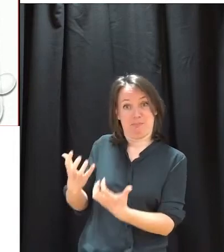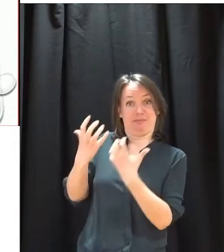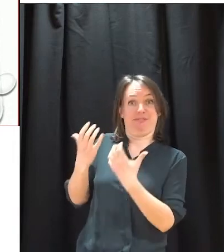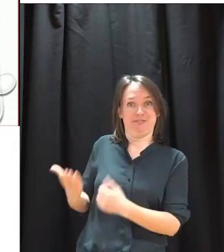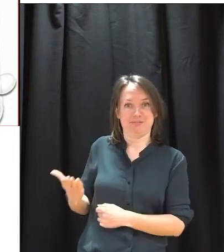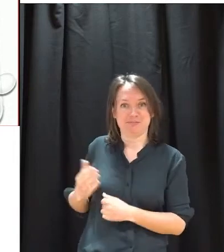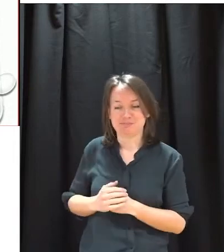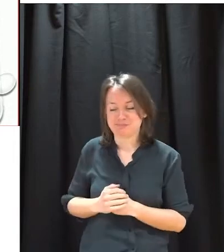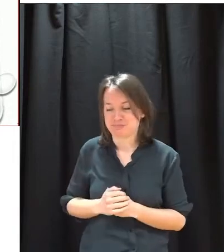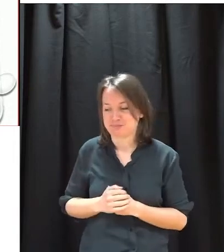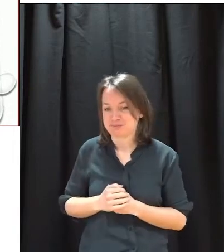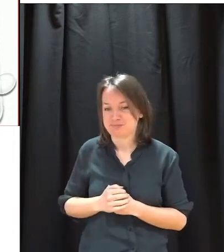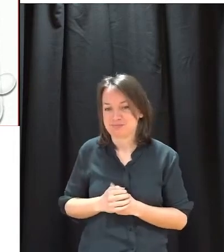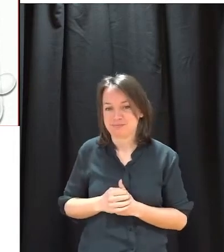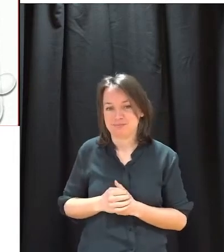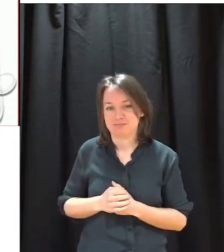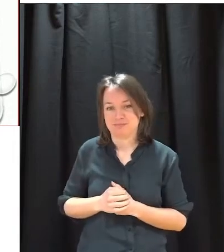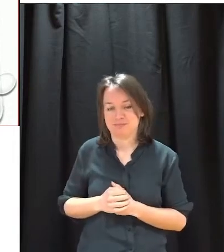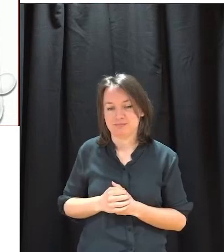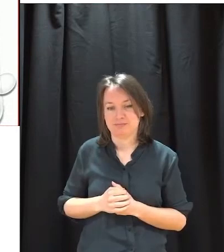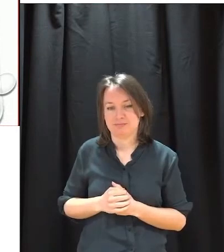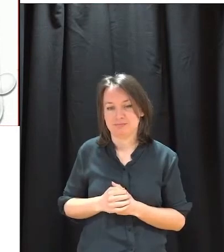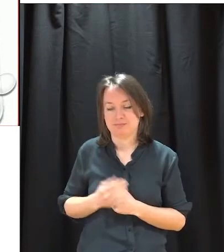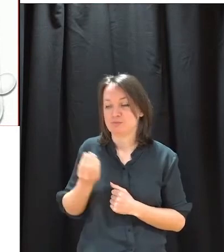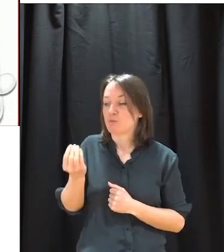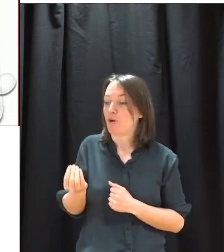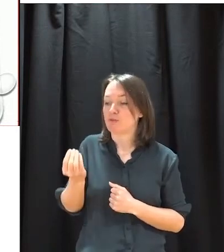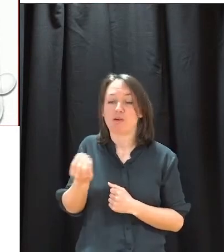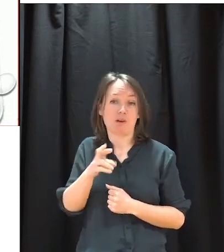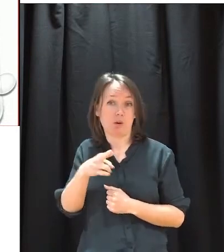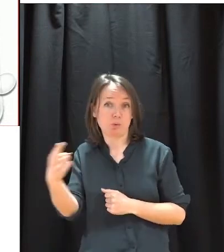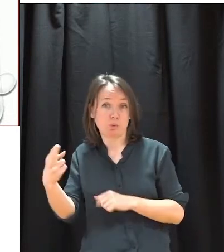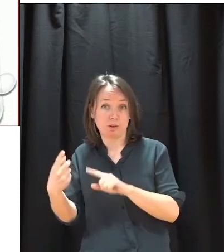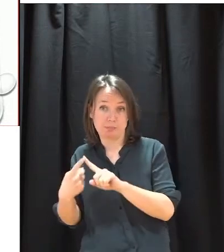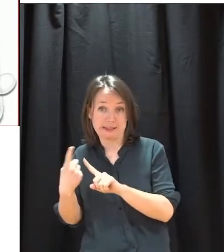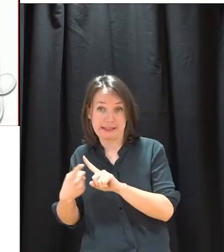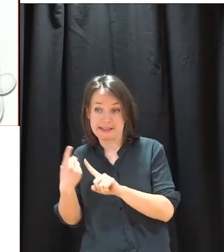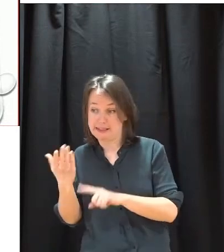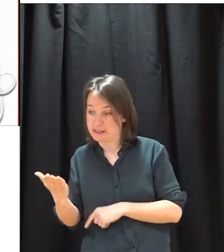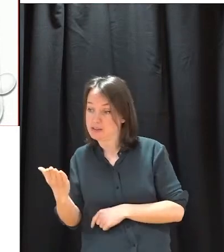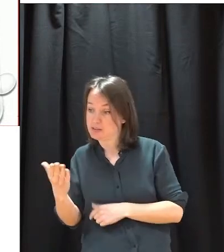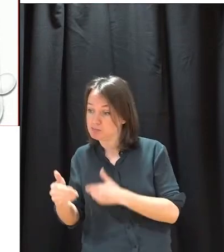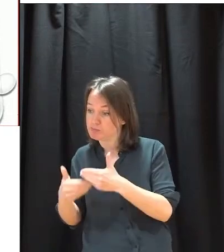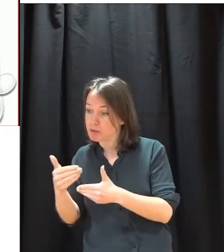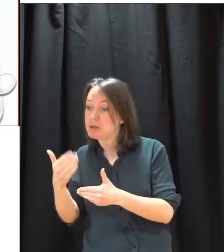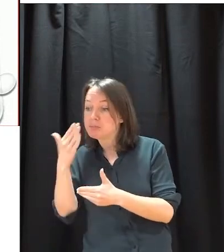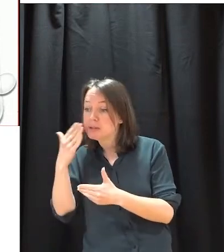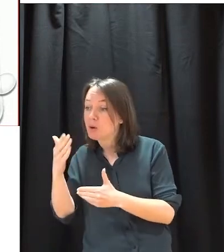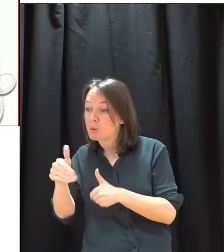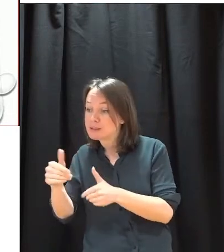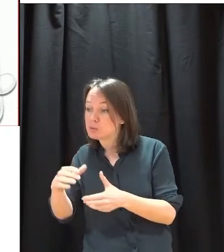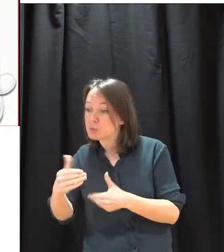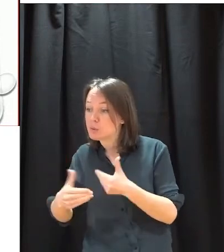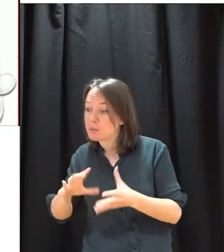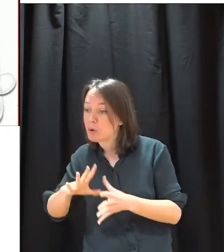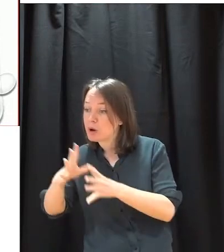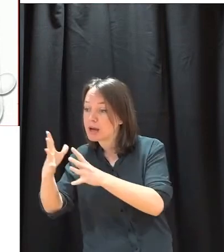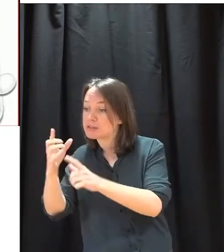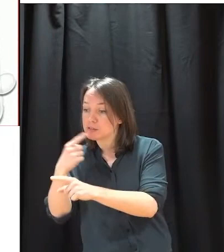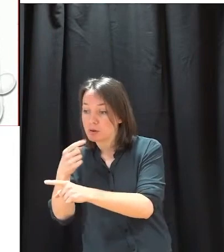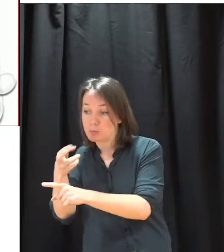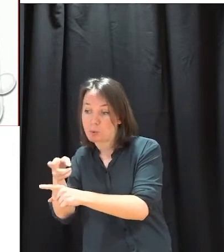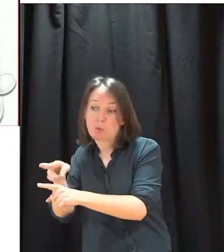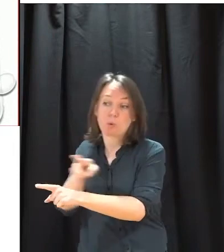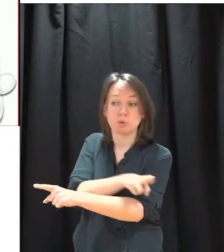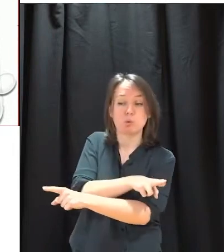c'est un enfant qu'on peut se dire, donc il est retourné dans du spécialisé, mais peut-être s'il continue de progresser comme ça, il pourra retourner dans du non